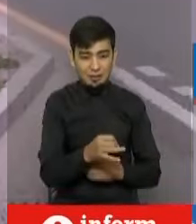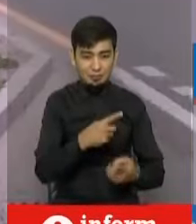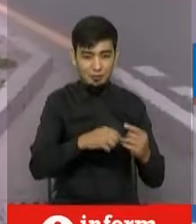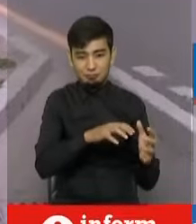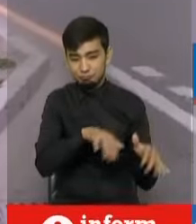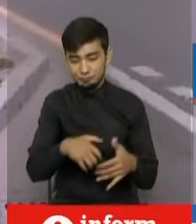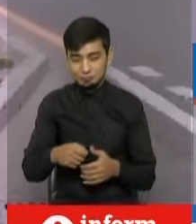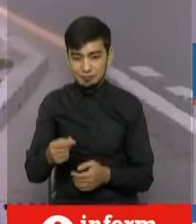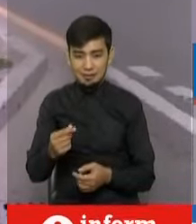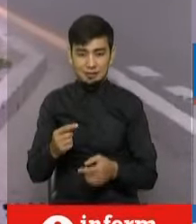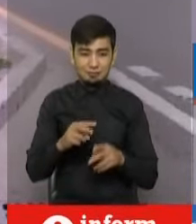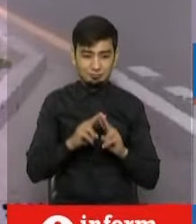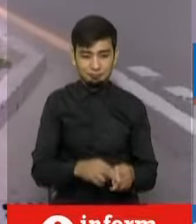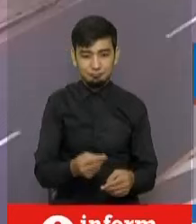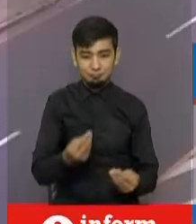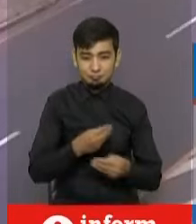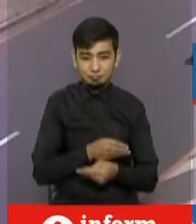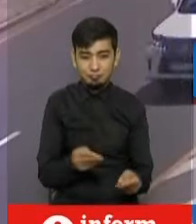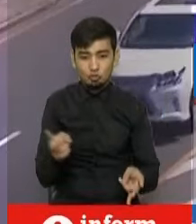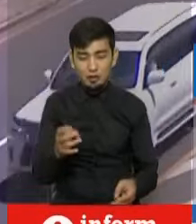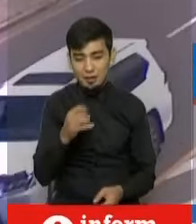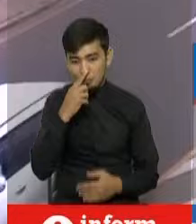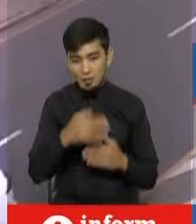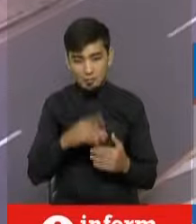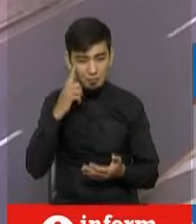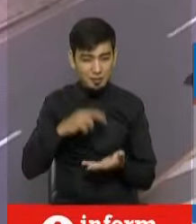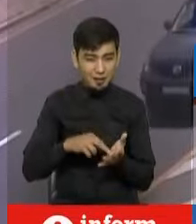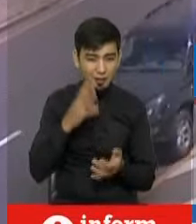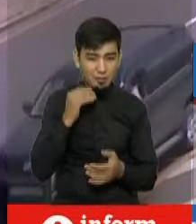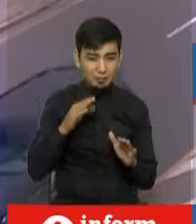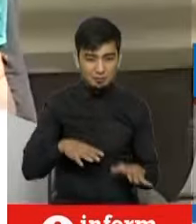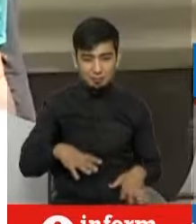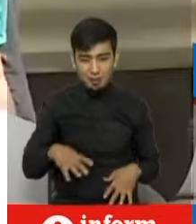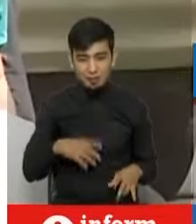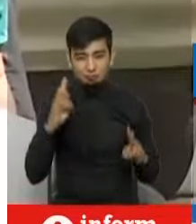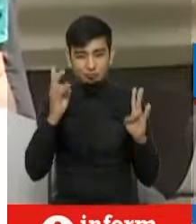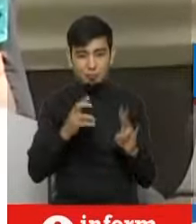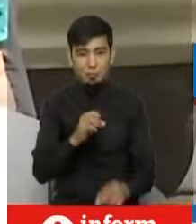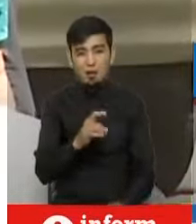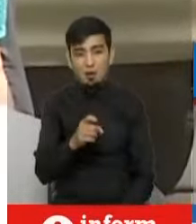средства. Согласно генеральному плану развития Алматы, в ближайшие годы рынки на знаменитой алматинской